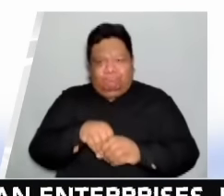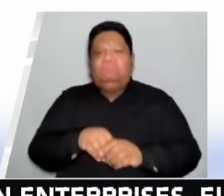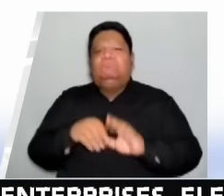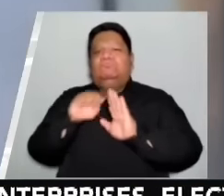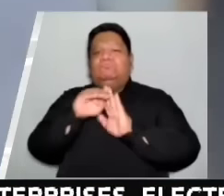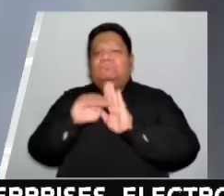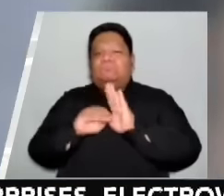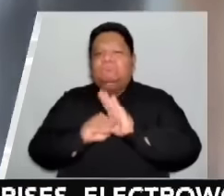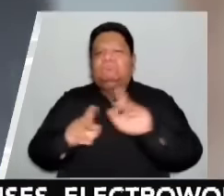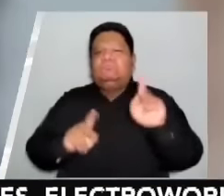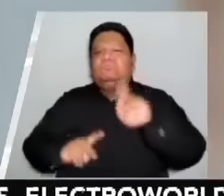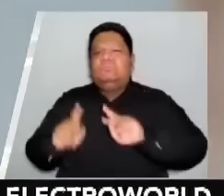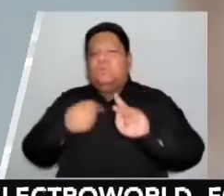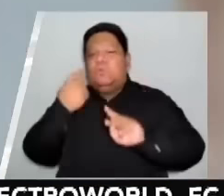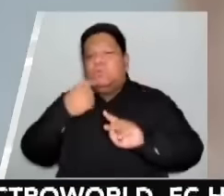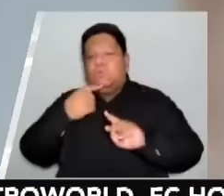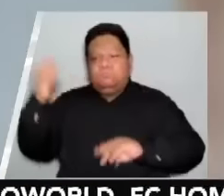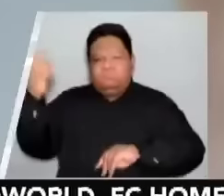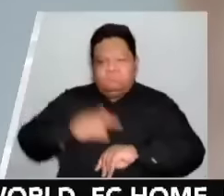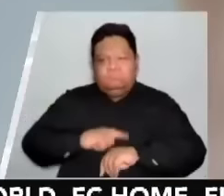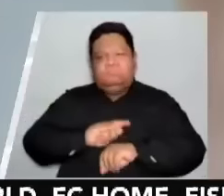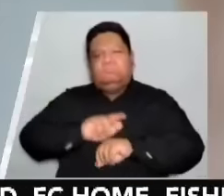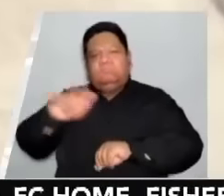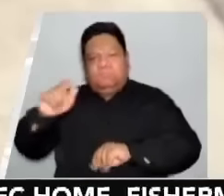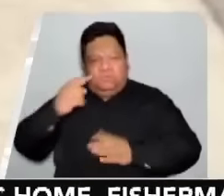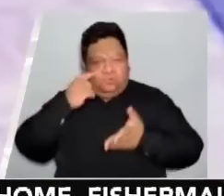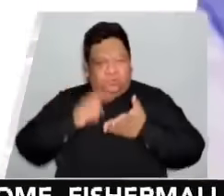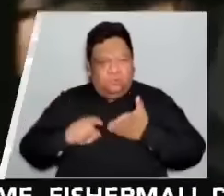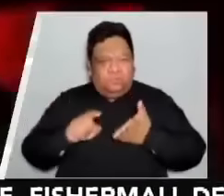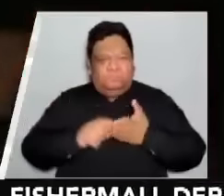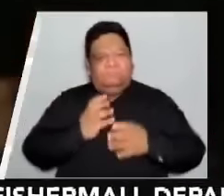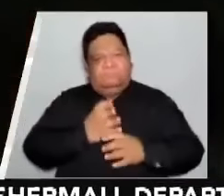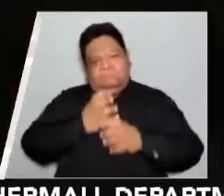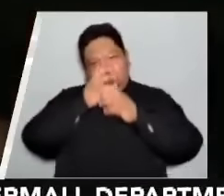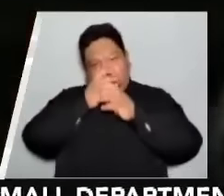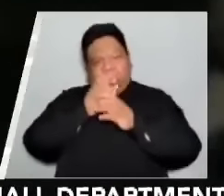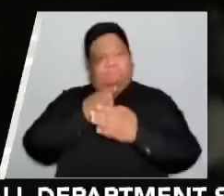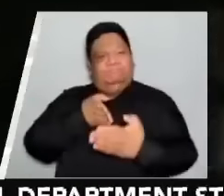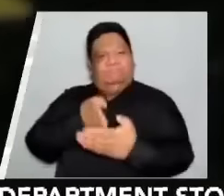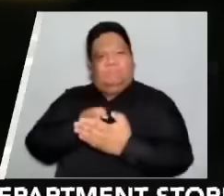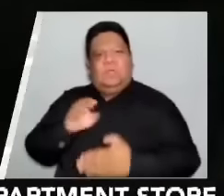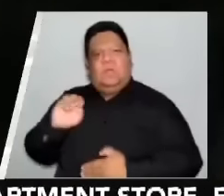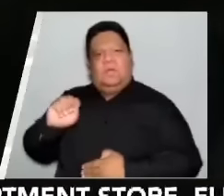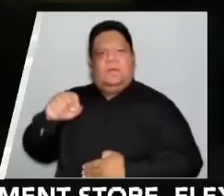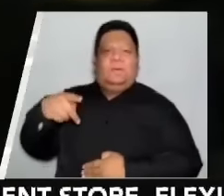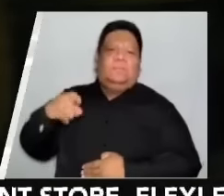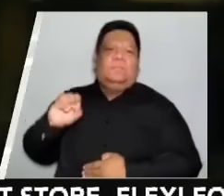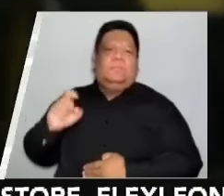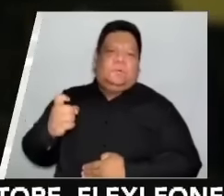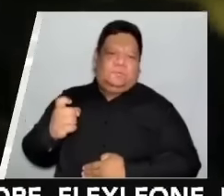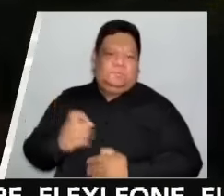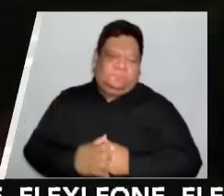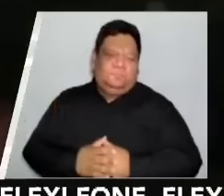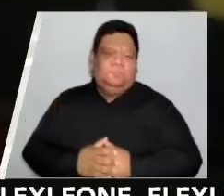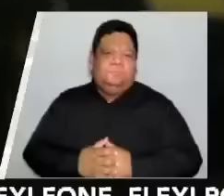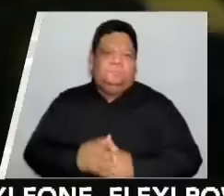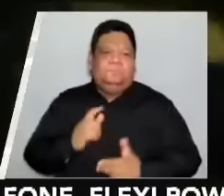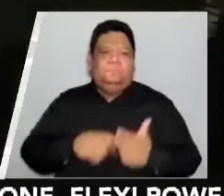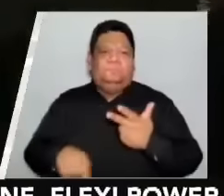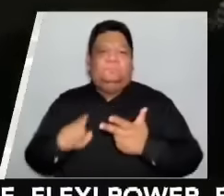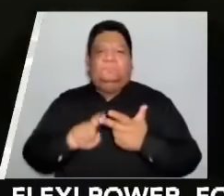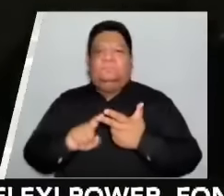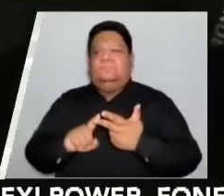palabas ng bansa bilang paghihigpit kontra MX kampo ni dating Congressman arne